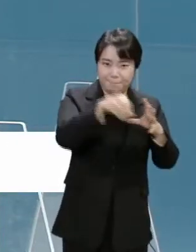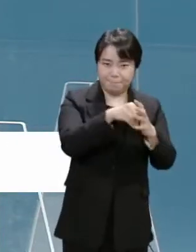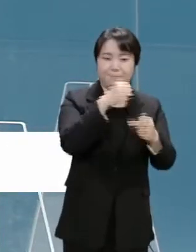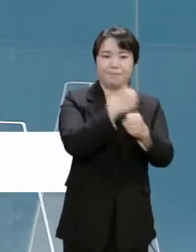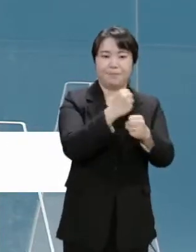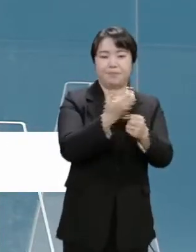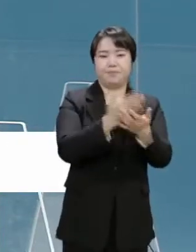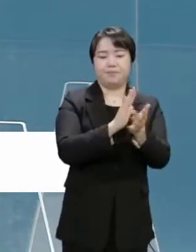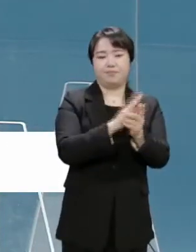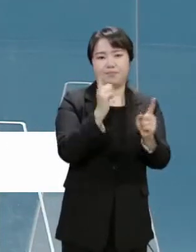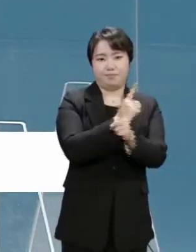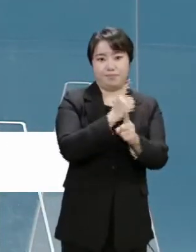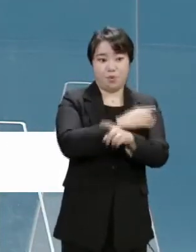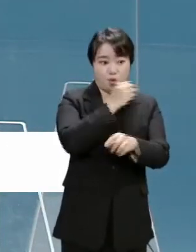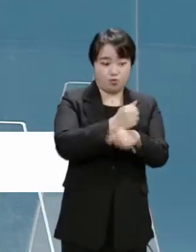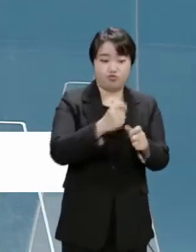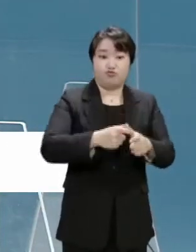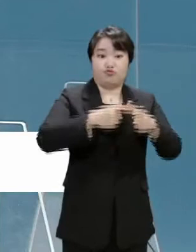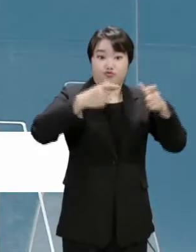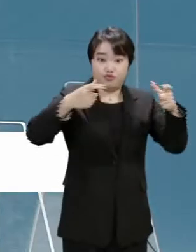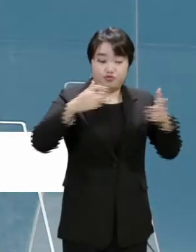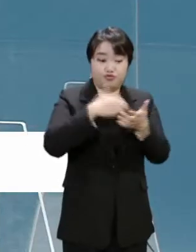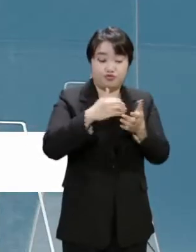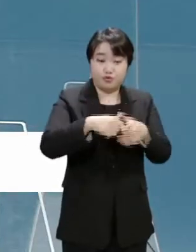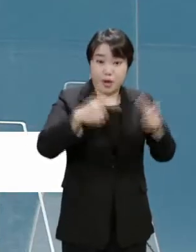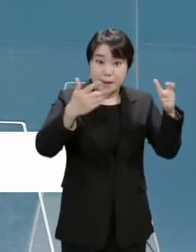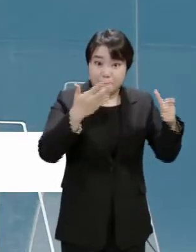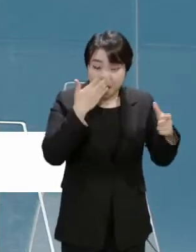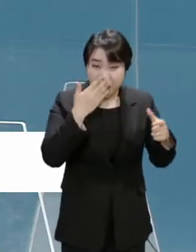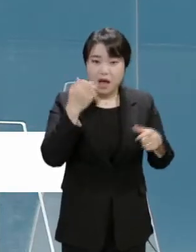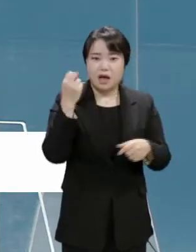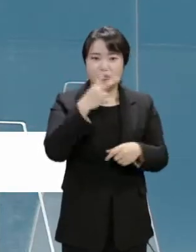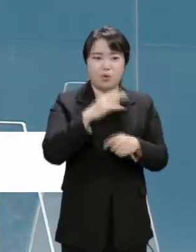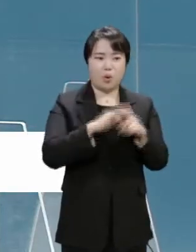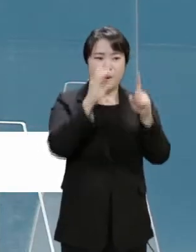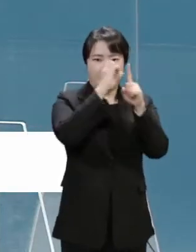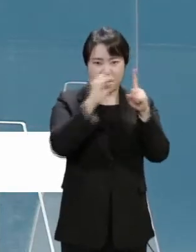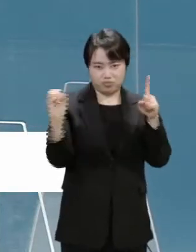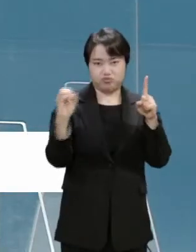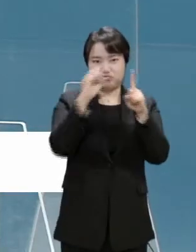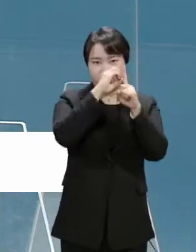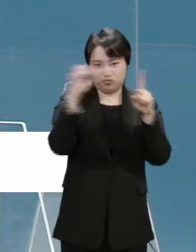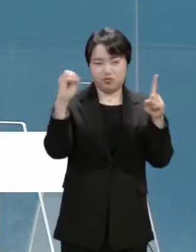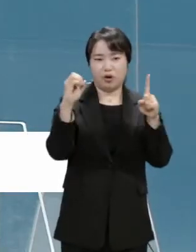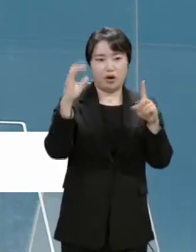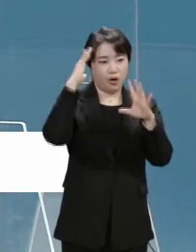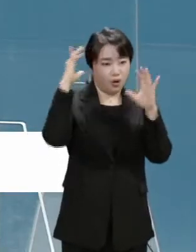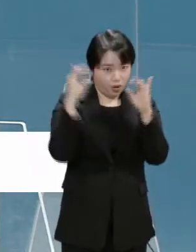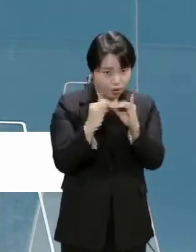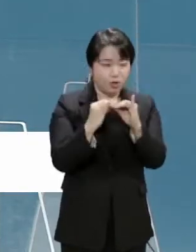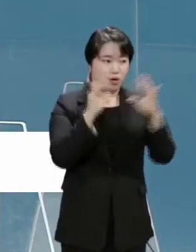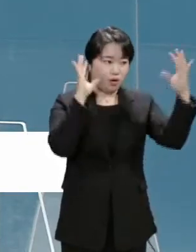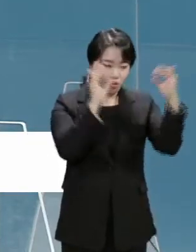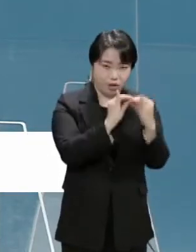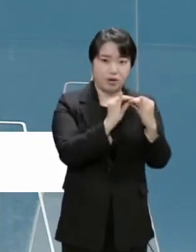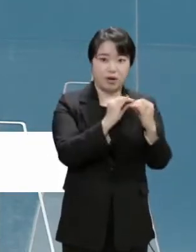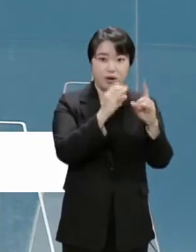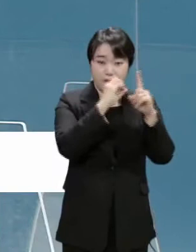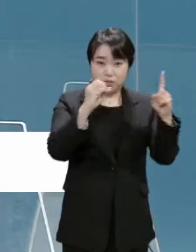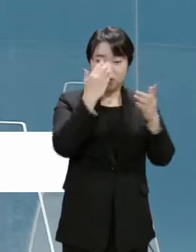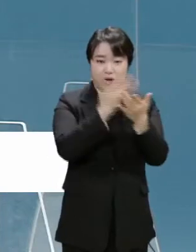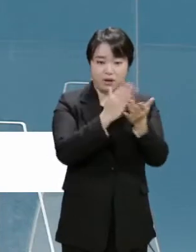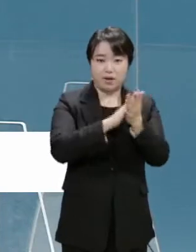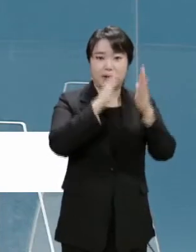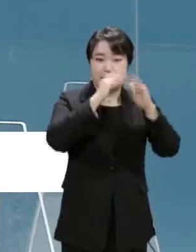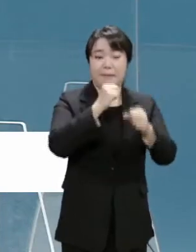하면 실제로 집수도 늘어날 수 있고 가장 중요한 것은 100% 동의로 진행되기 때문에 누구도 소외되거나 밀려나지 않으면서도 네.